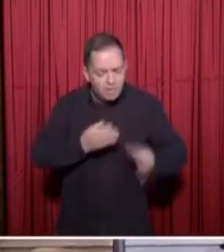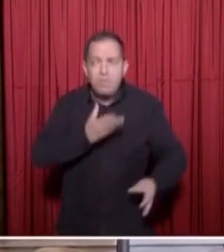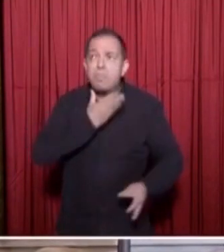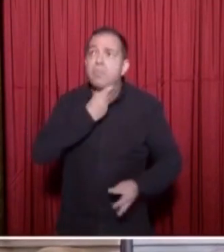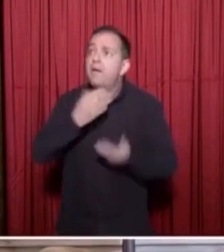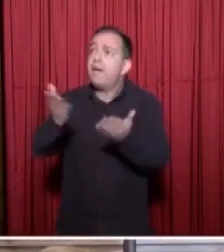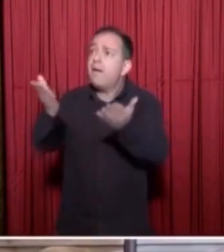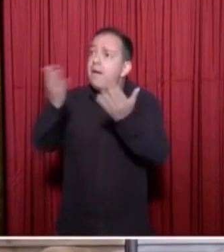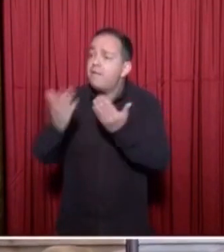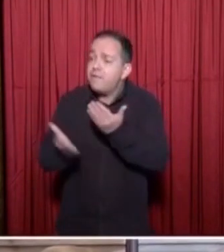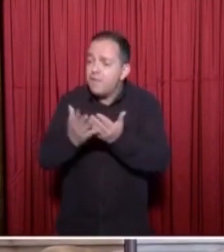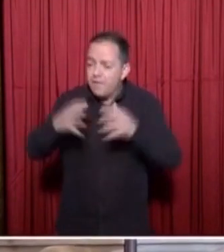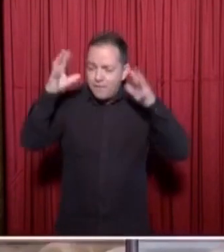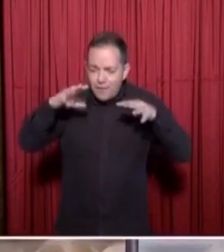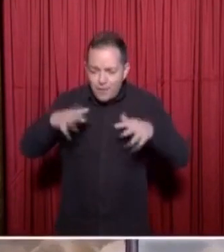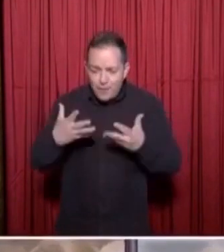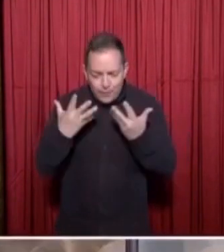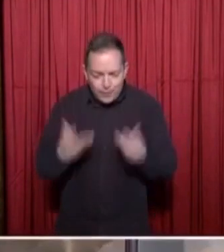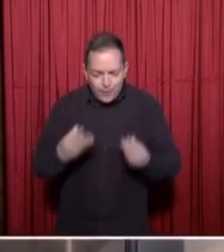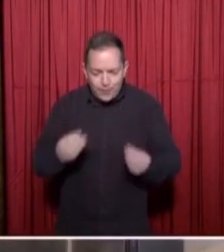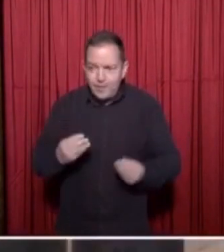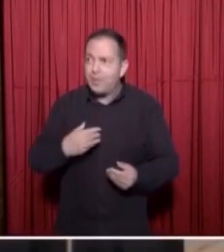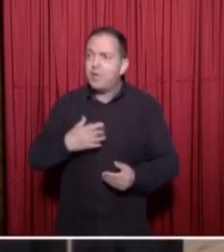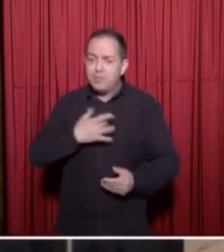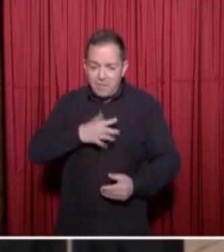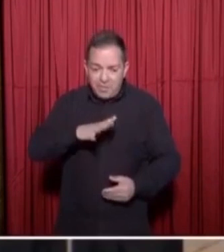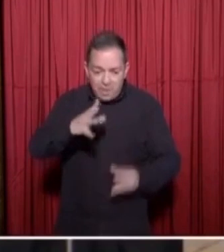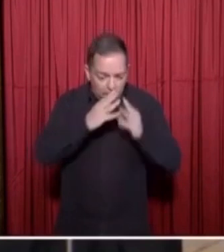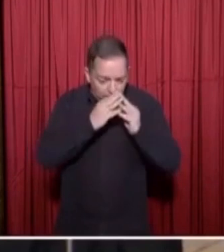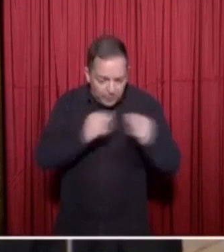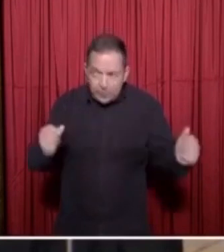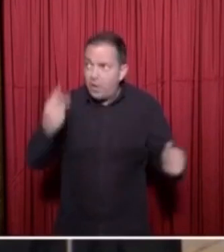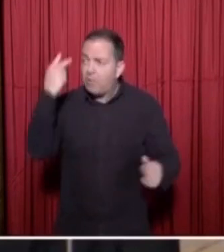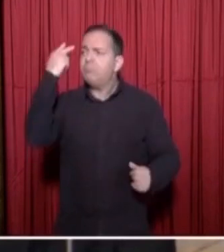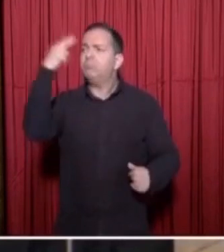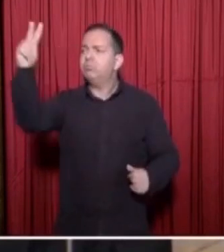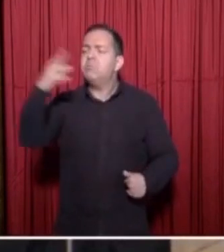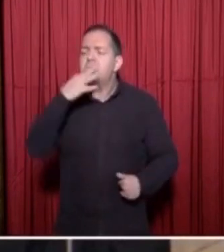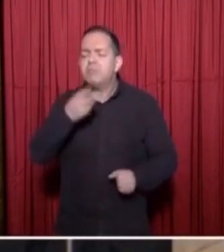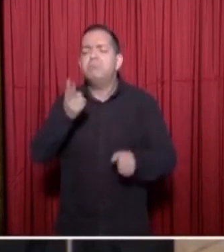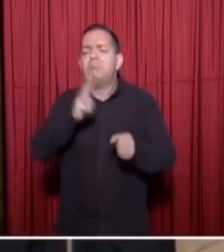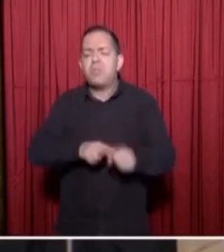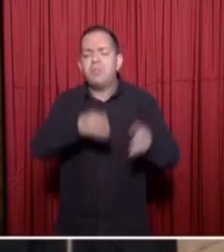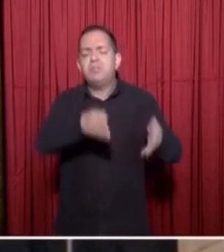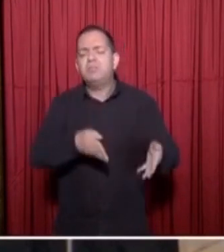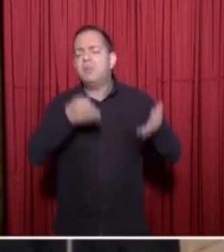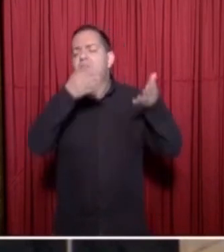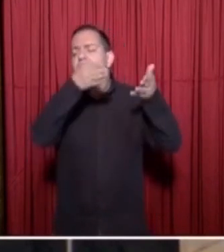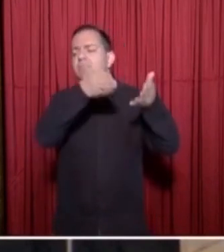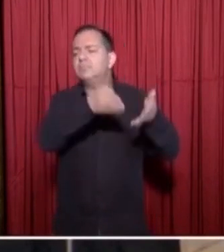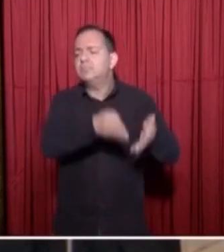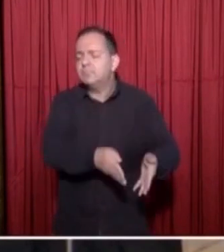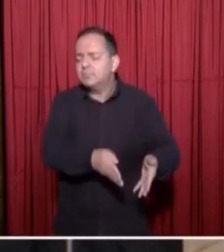ανιδρώσει. Ταχύ εις άκουσον μου, Κύριε, εξέλιπε το πνεύμα μου, μη αποστρέψεις το πρόσωπον σου απ' εμού και ομοιωθήσω με τις